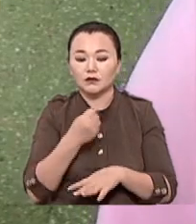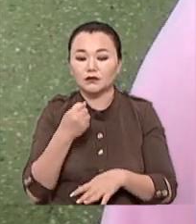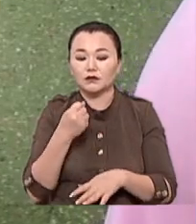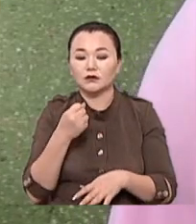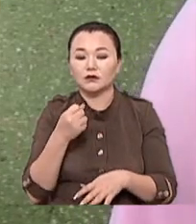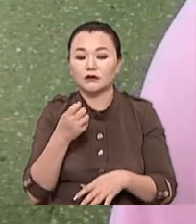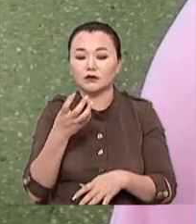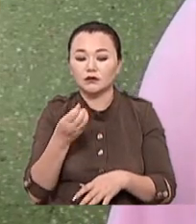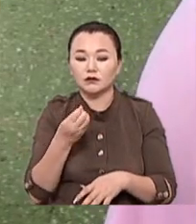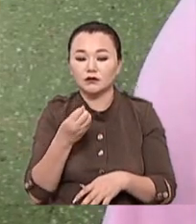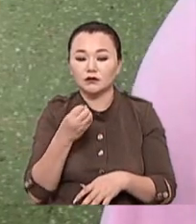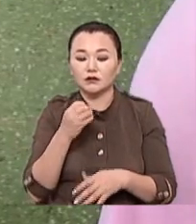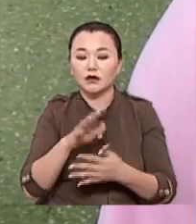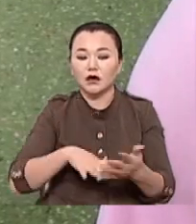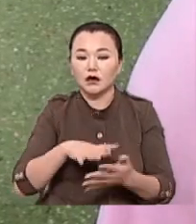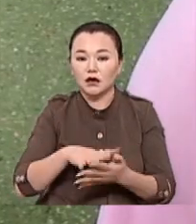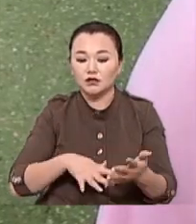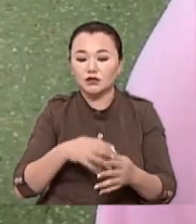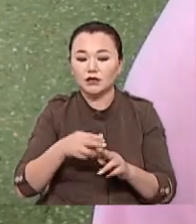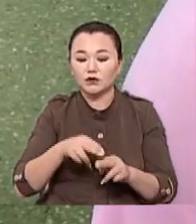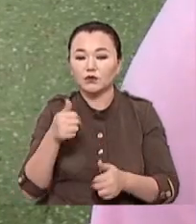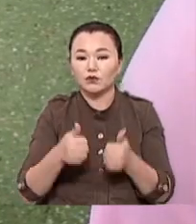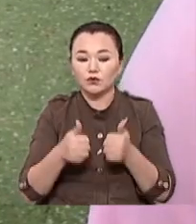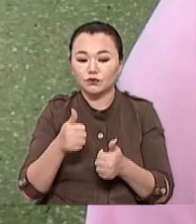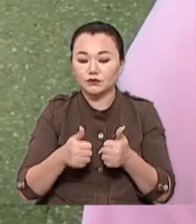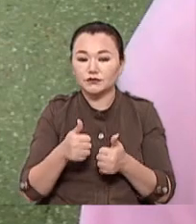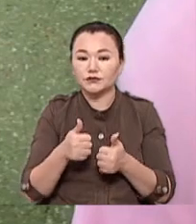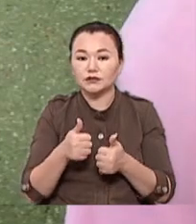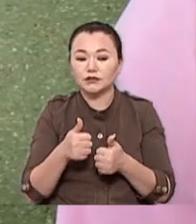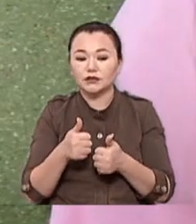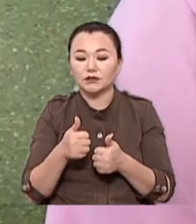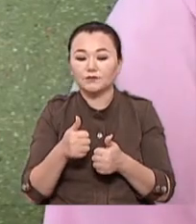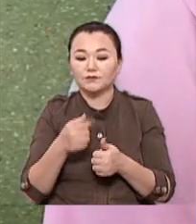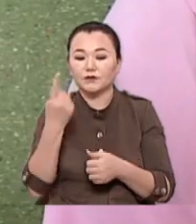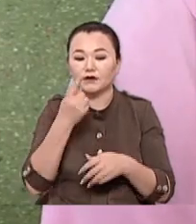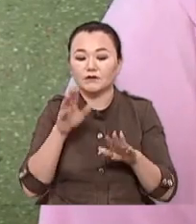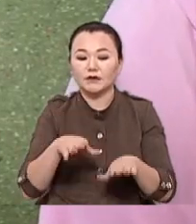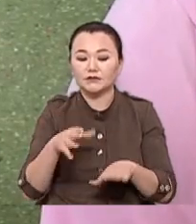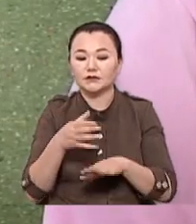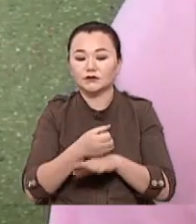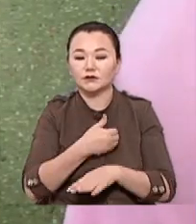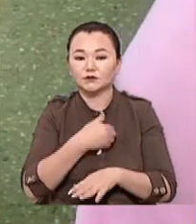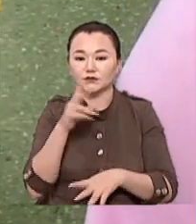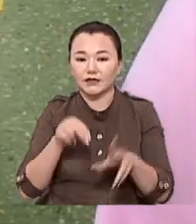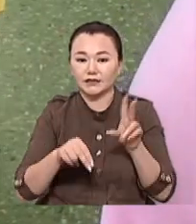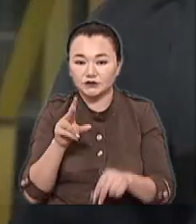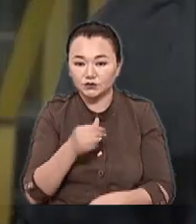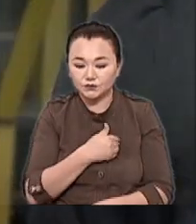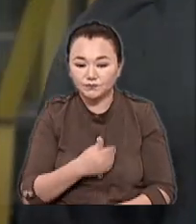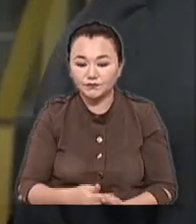өттік. Және ары қарай осы конкурстан бірінші жүлделі орын аламыз деген